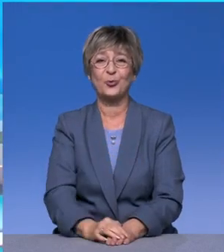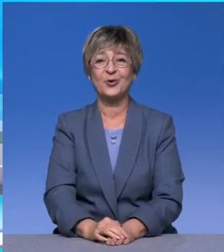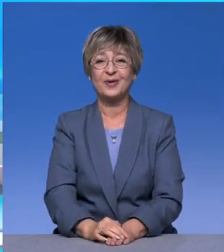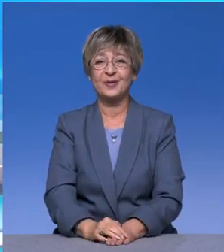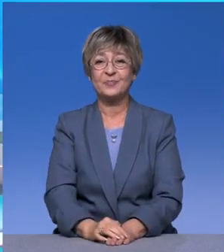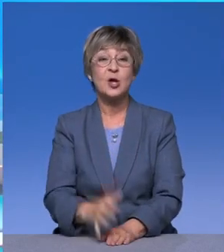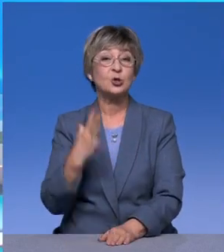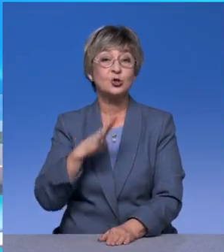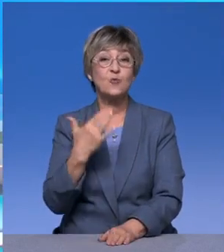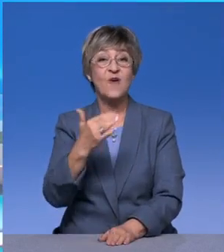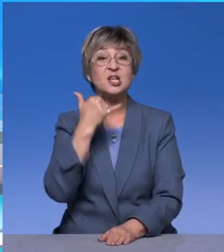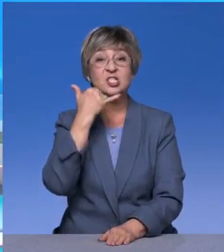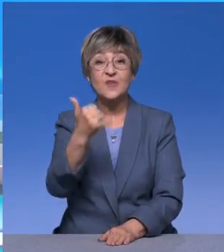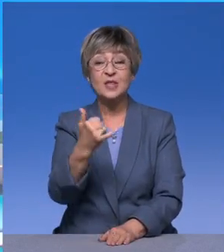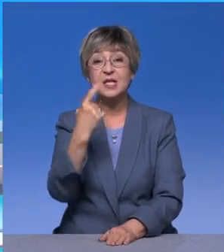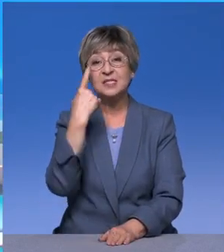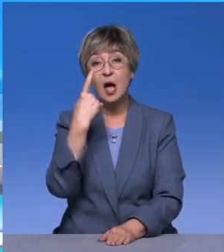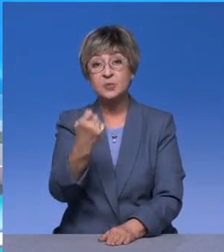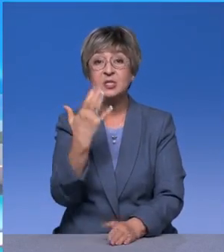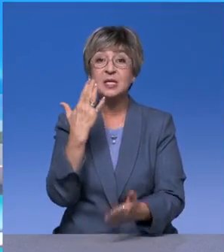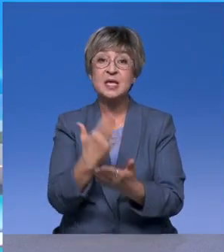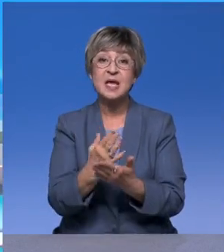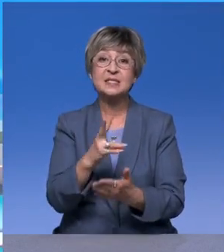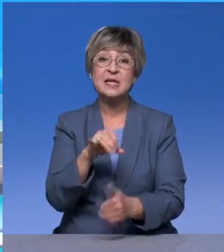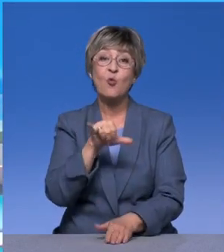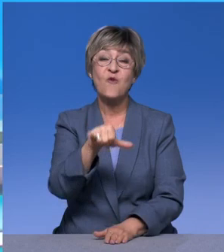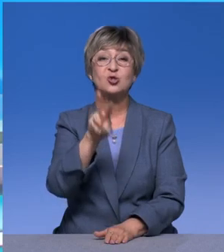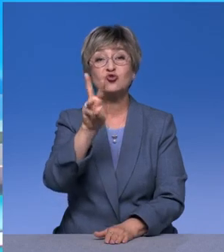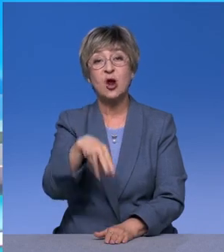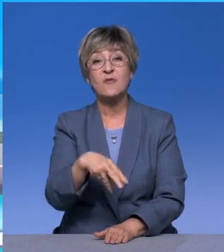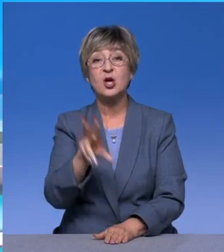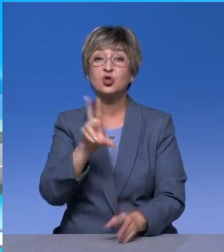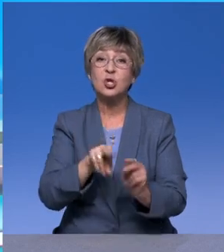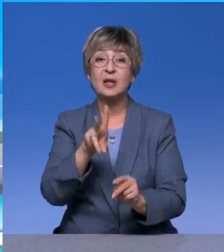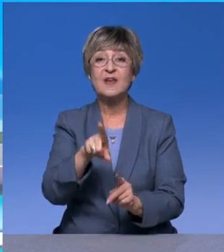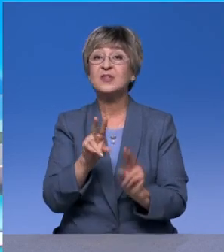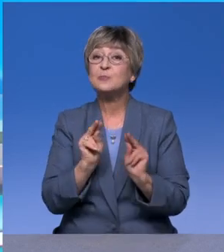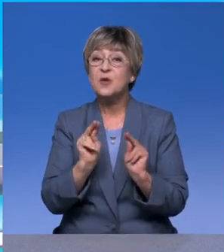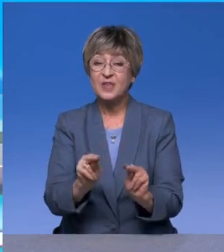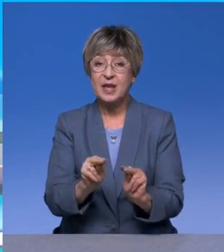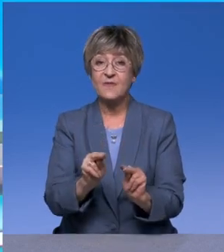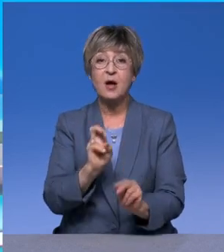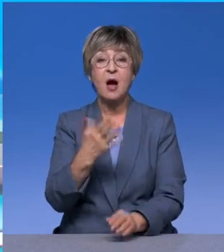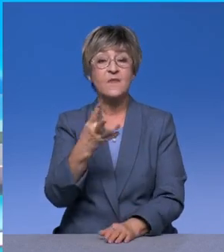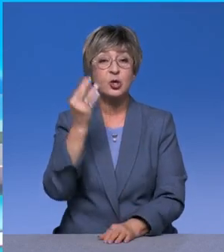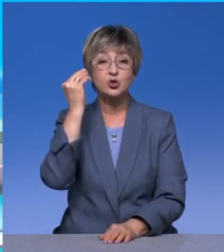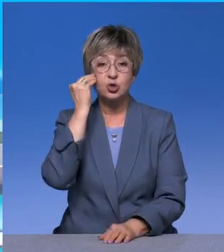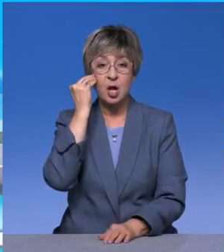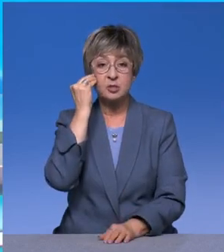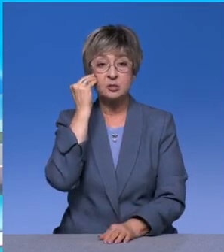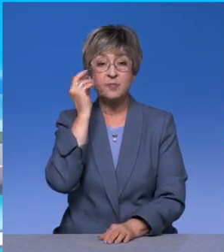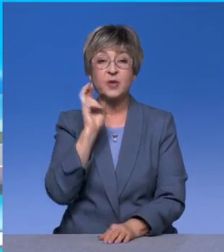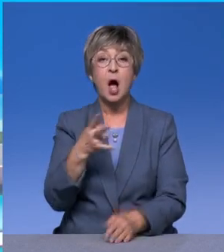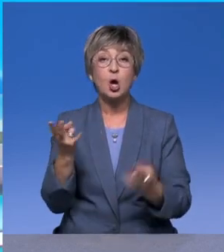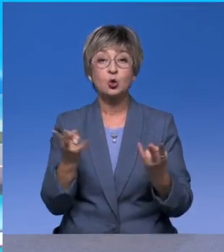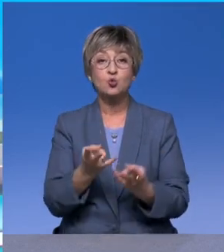Ждем ваши звонки и сообщения. Есть ли у вас штрафы, считаете ли вы их справедливыми? Ну и самое главное, как вы считаете, а как